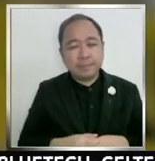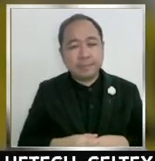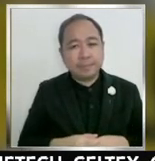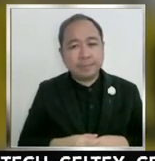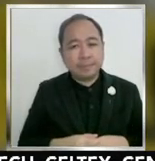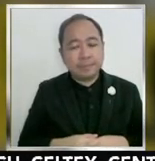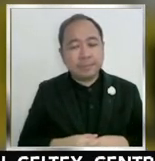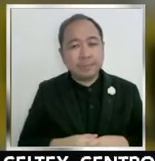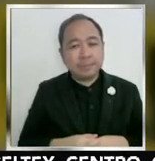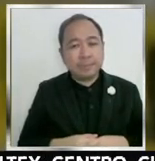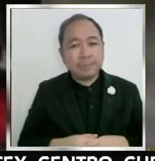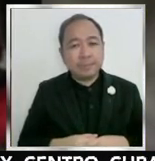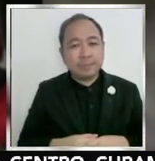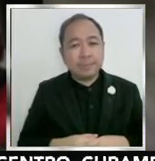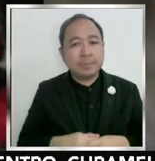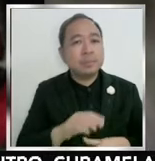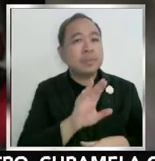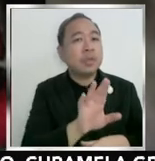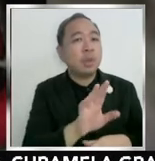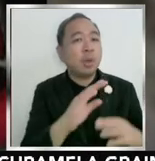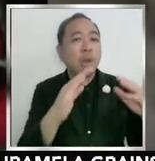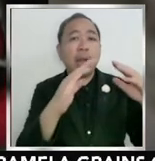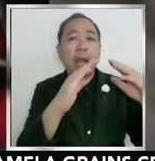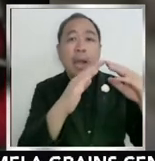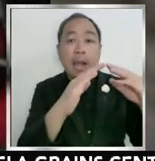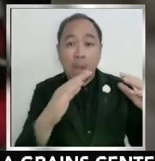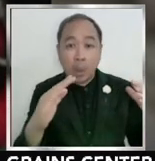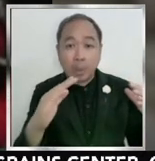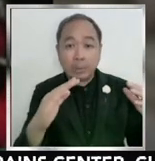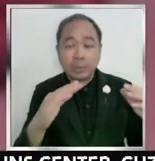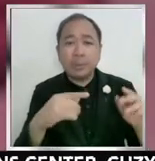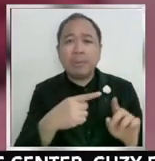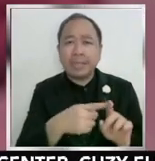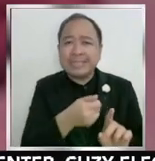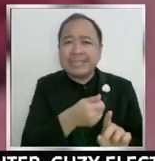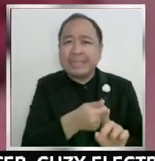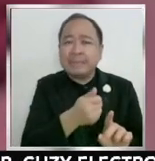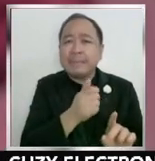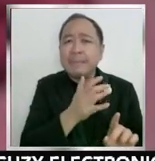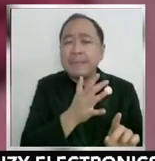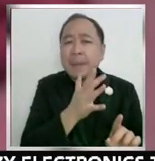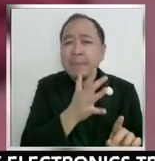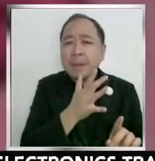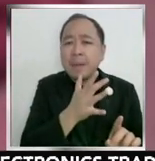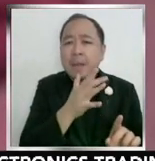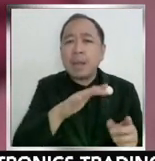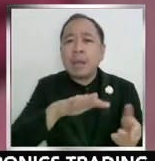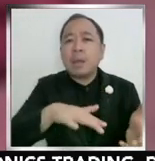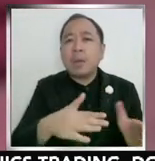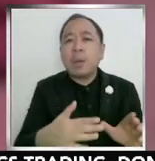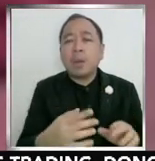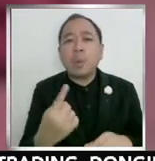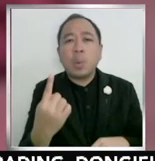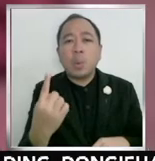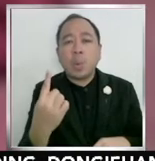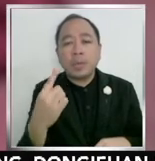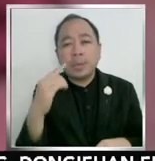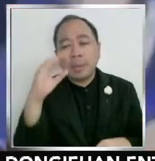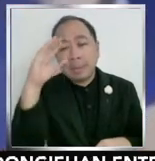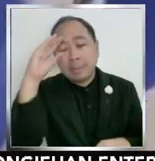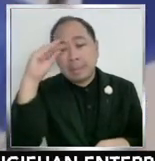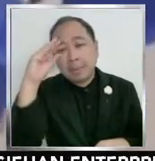Sa loob ng kanilang tahanan at sa kamay umano mismo ng kanyang ina, pumanaw ang 2 taong gulang na batang ito sa Bacoor,